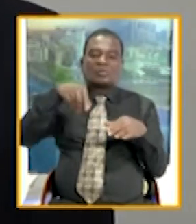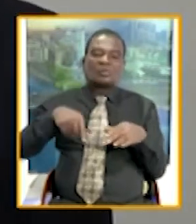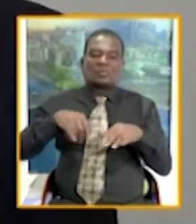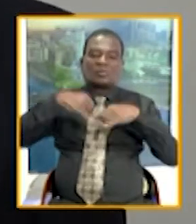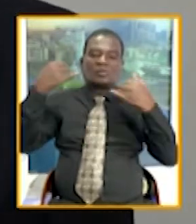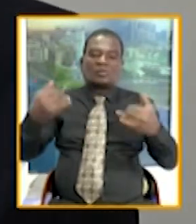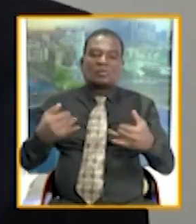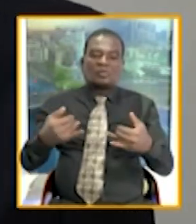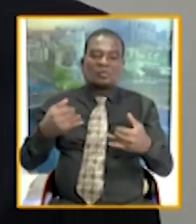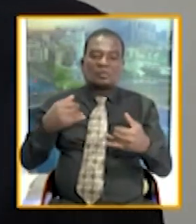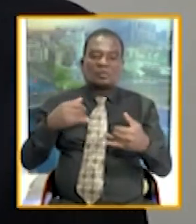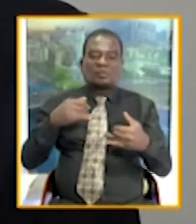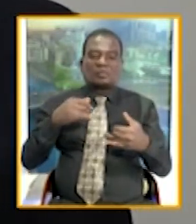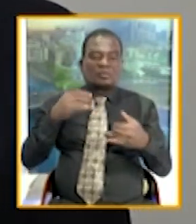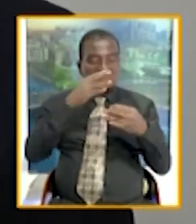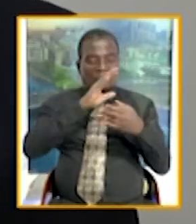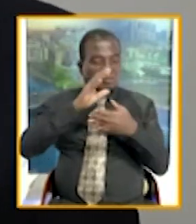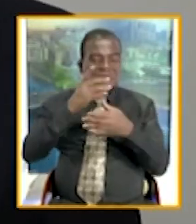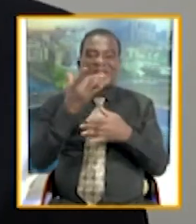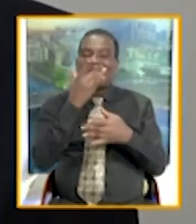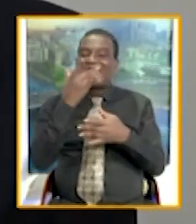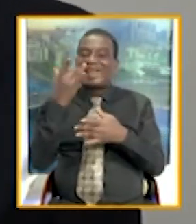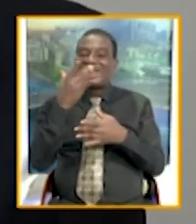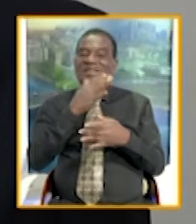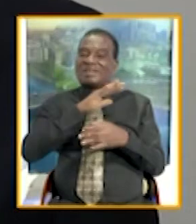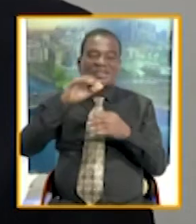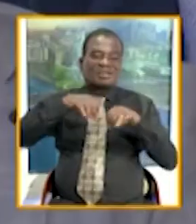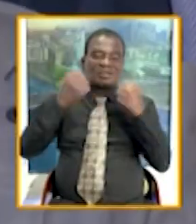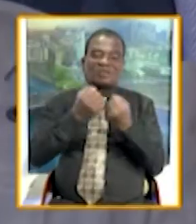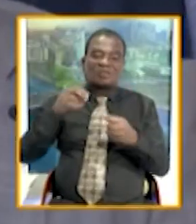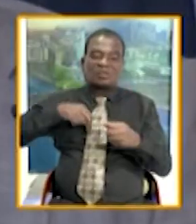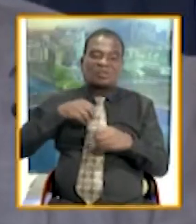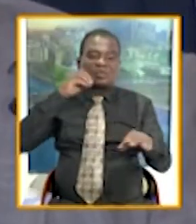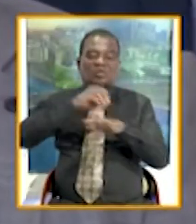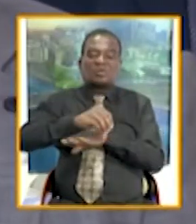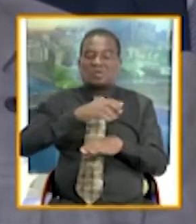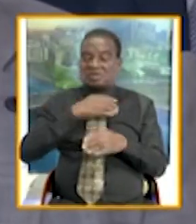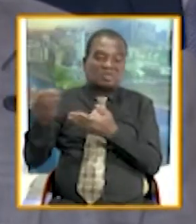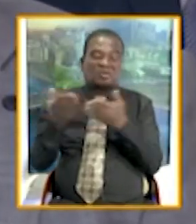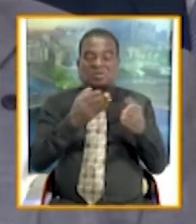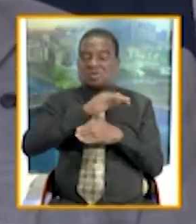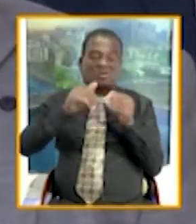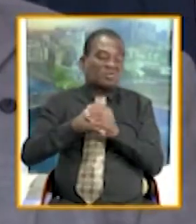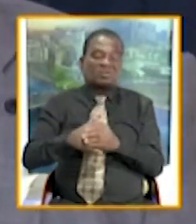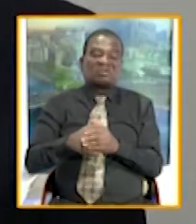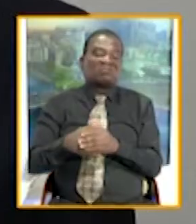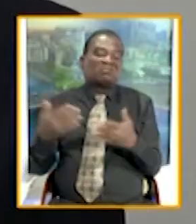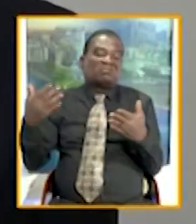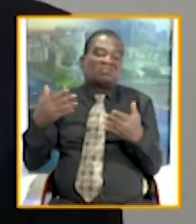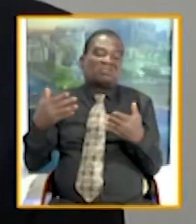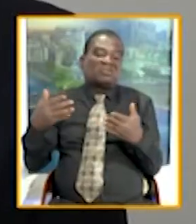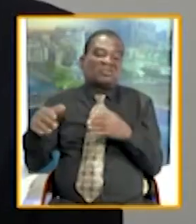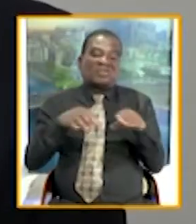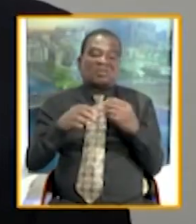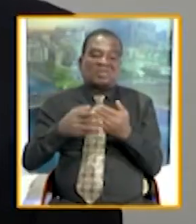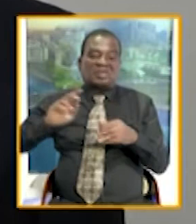est, dit-on, le miroir de la société. Mais est-ce que nous sommes obligés de rapporter tous les propos qui incitent à la révolte, qui incitent à la violence, tenus par